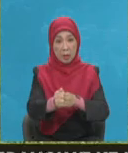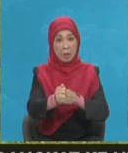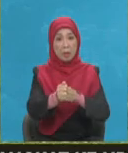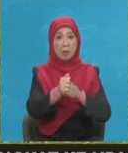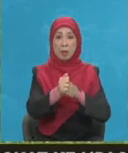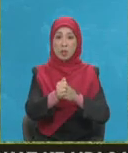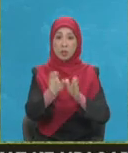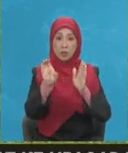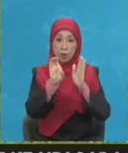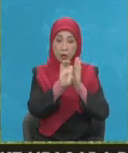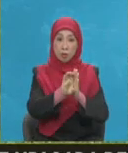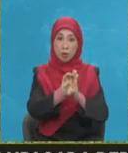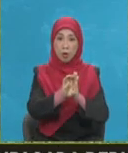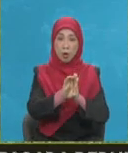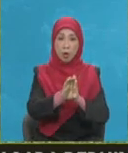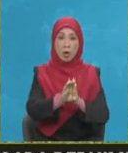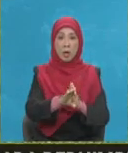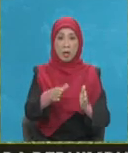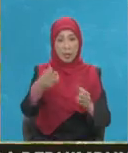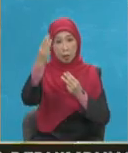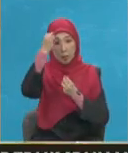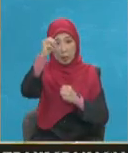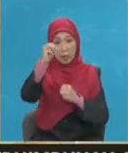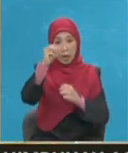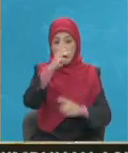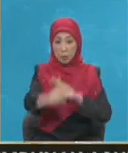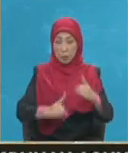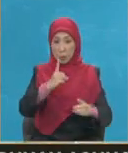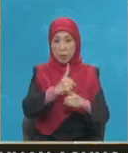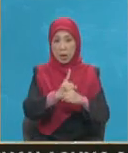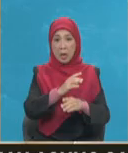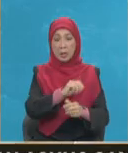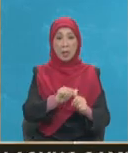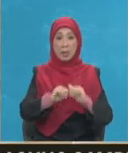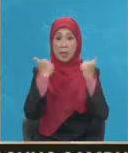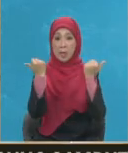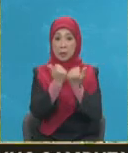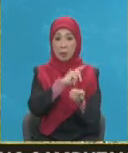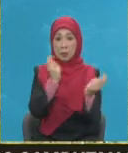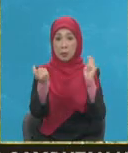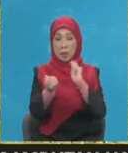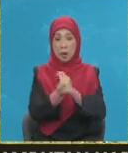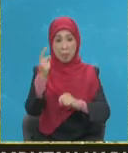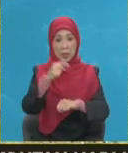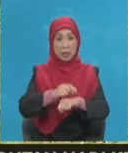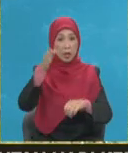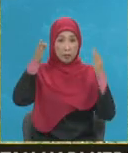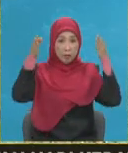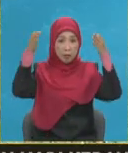peneraju pemimpin contoh yang berakhlak mulia, bertaraf dunia dan ejen siaga perubahan masa